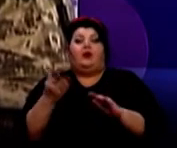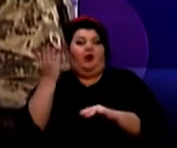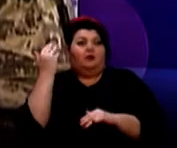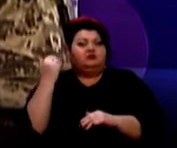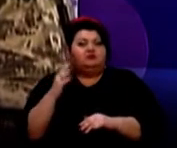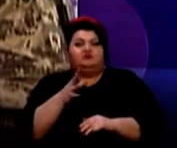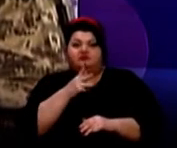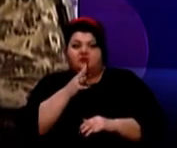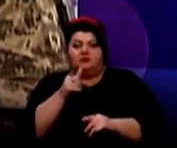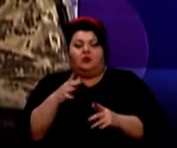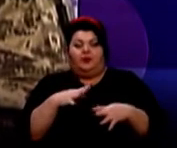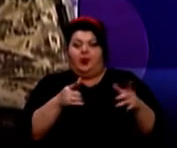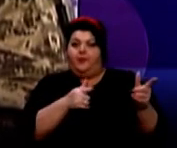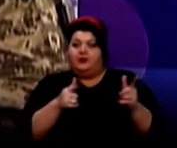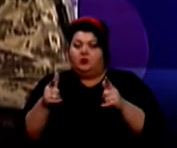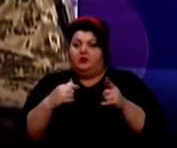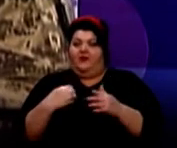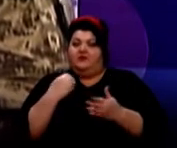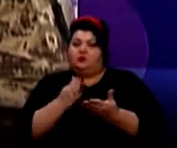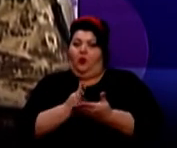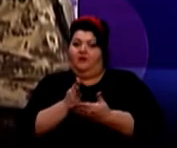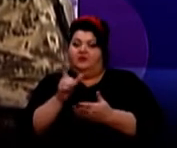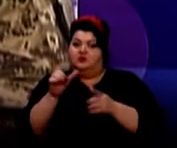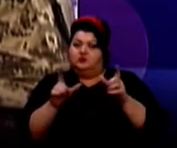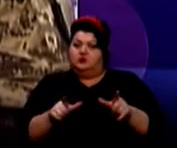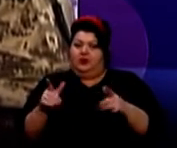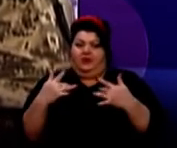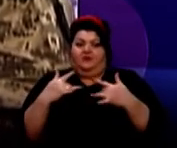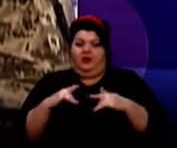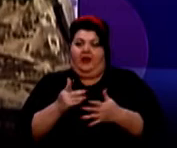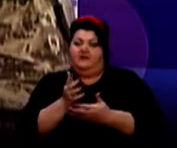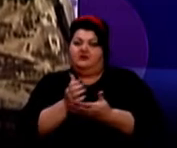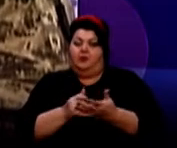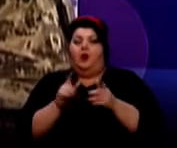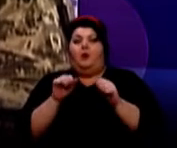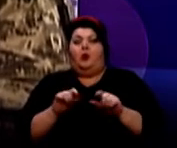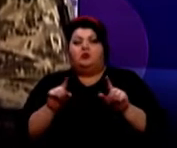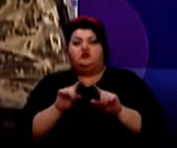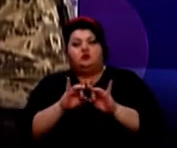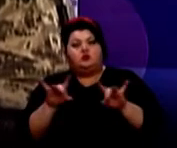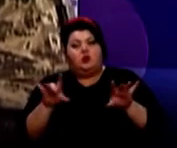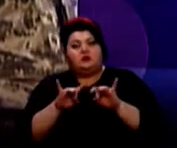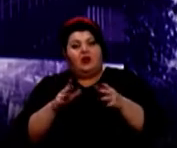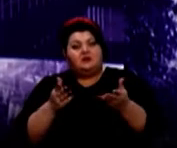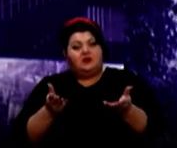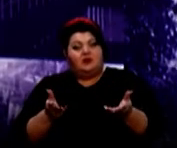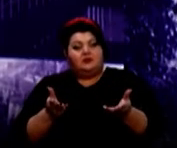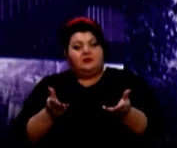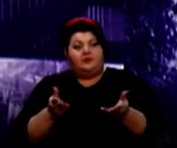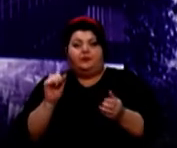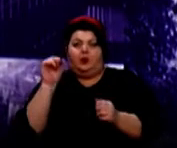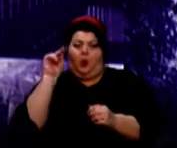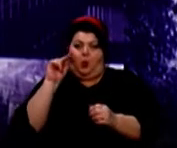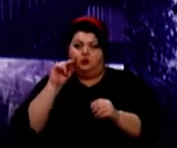були підготовлені військовослужбовці, які вийшли в запас і могли щось розказати